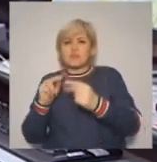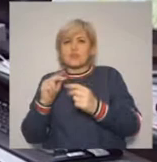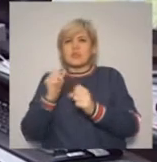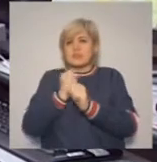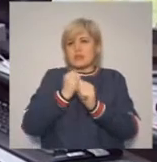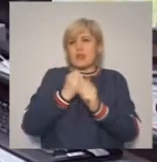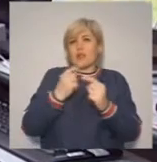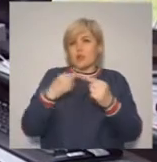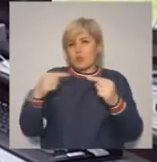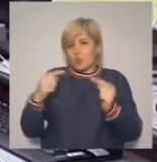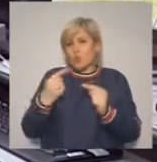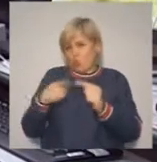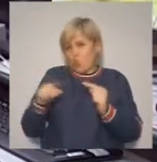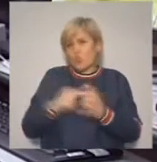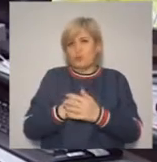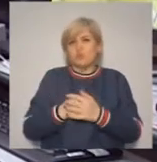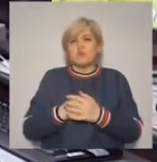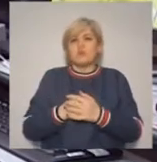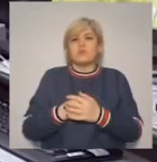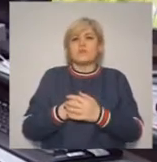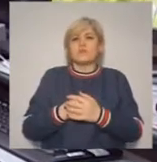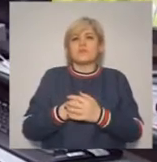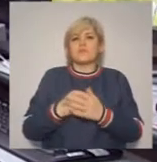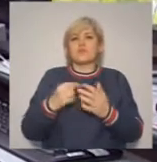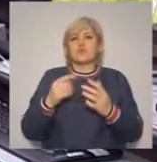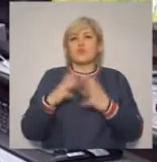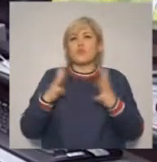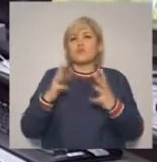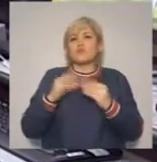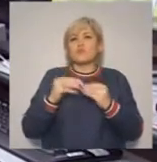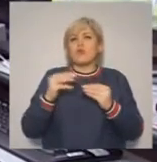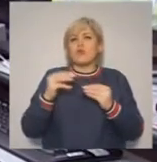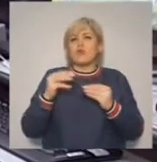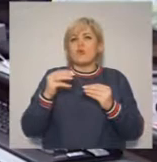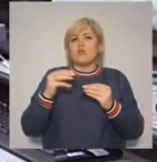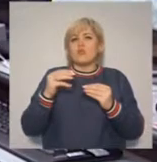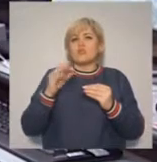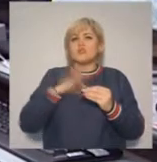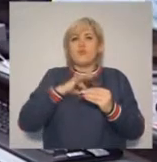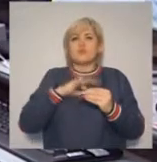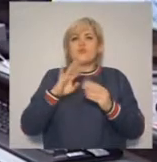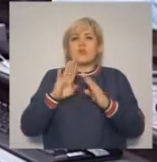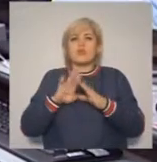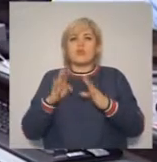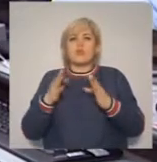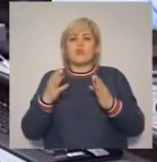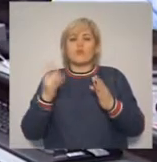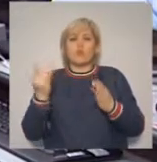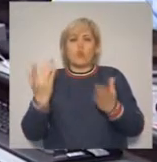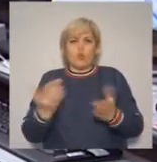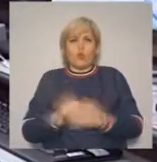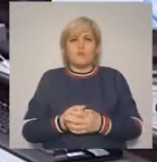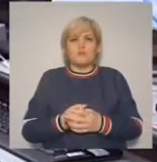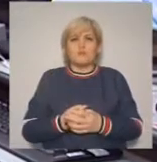Ну и мы хотим немножко материальную часть там переделать и немножко сделать ее, скорее всего, больше даже оно